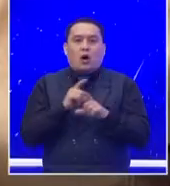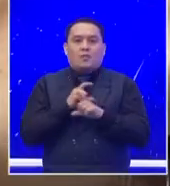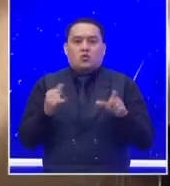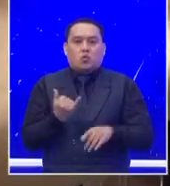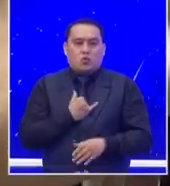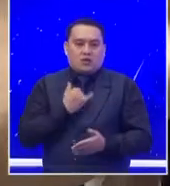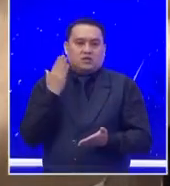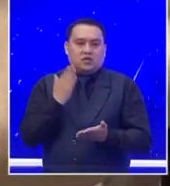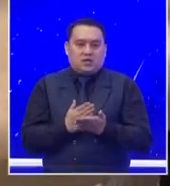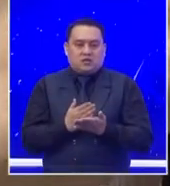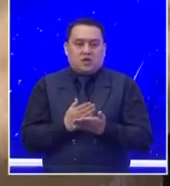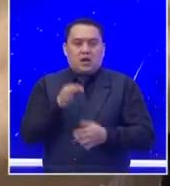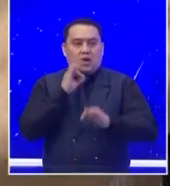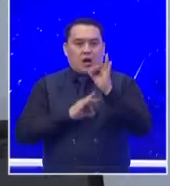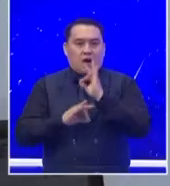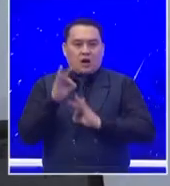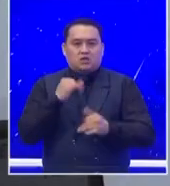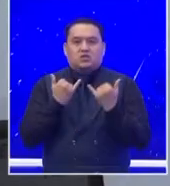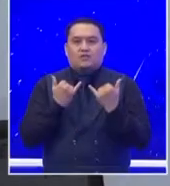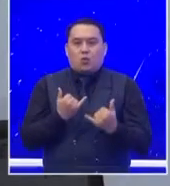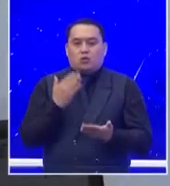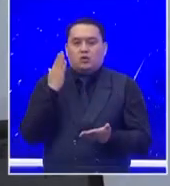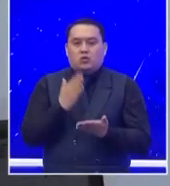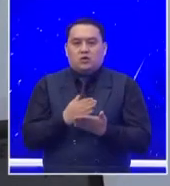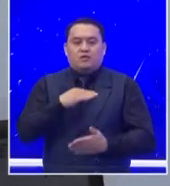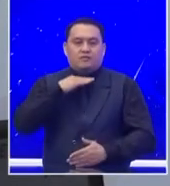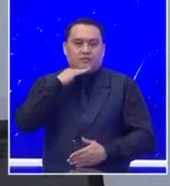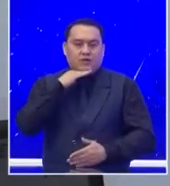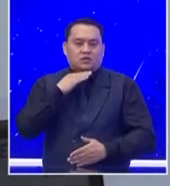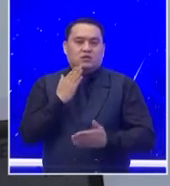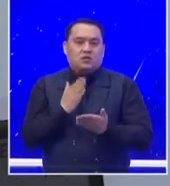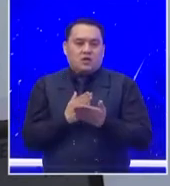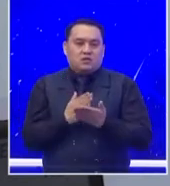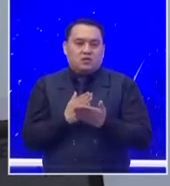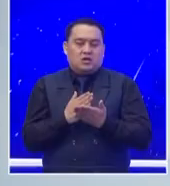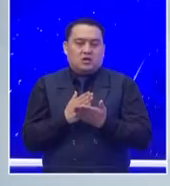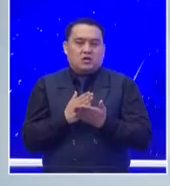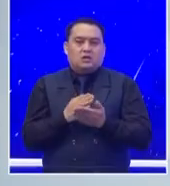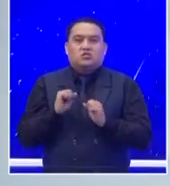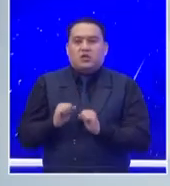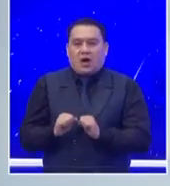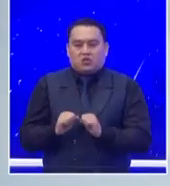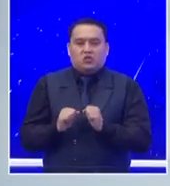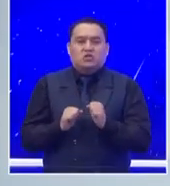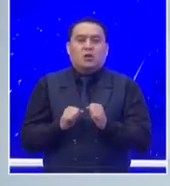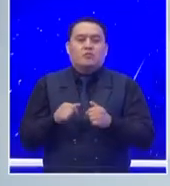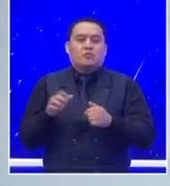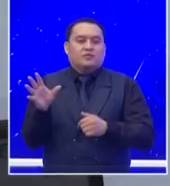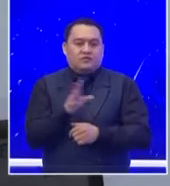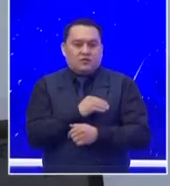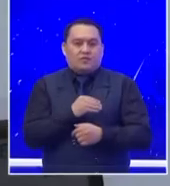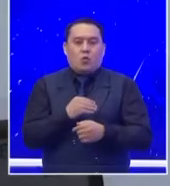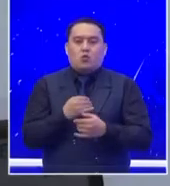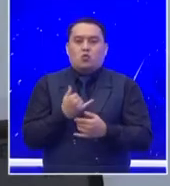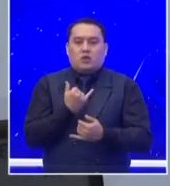нас уже есть. Лекарственные средства на сегодняшний день имеются в достаточном количестве, средства индивидуальной защиты тоже имеются, то есть мы